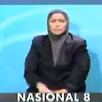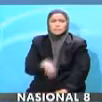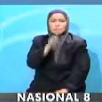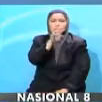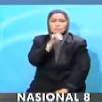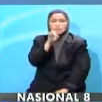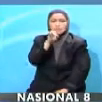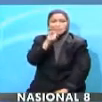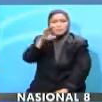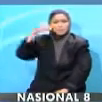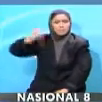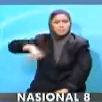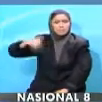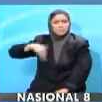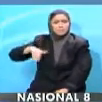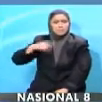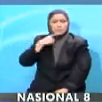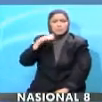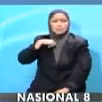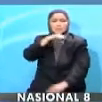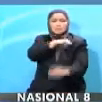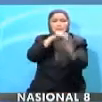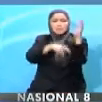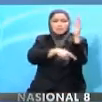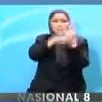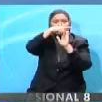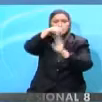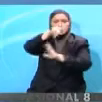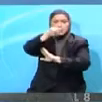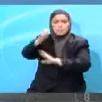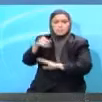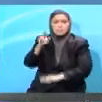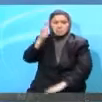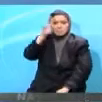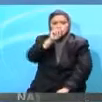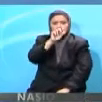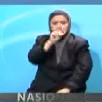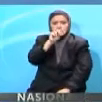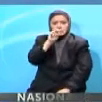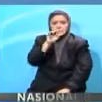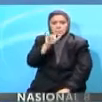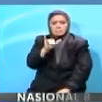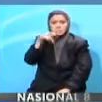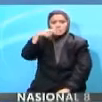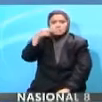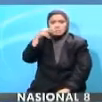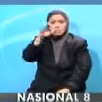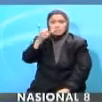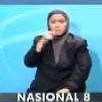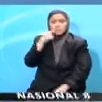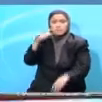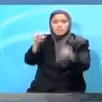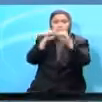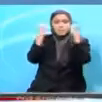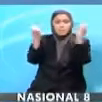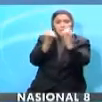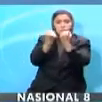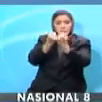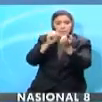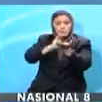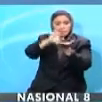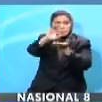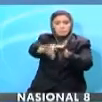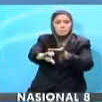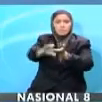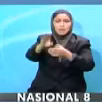1mdb menafikan dakwaan ahli parlimen Petaling Jaya Utara Tony Pua bahawa Syarikat pelaburan strategik kerajaan itu memberi